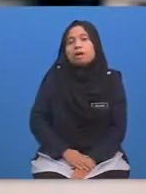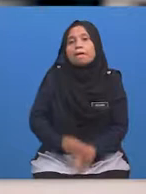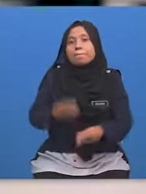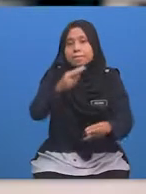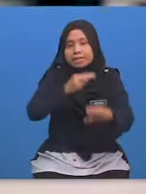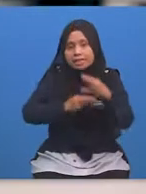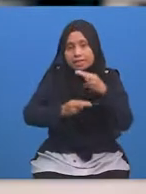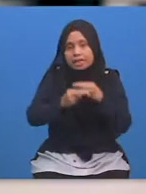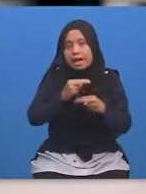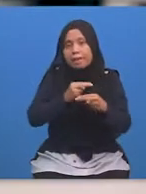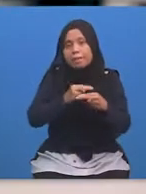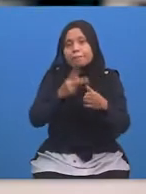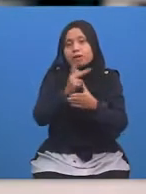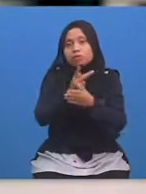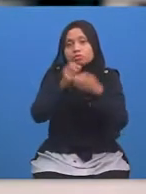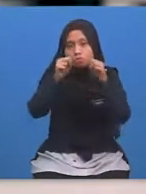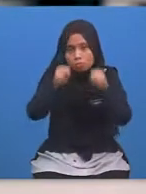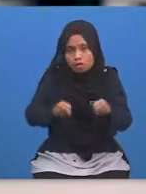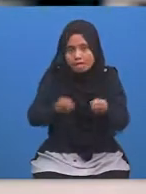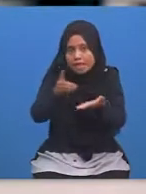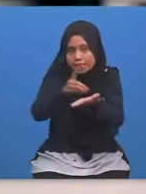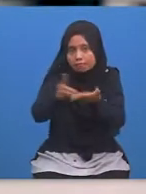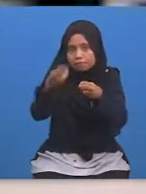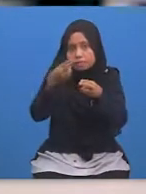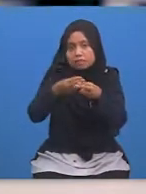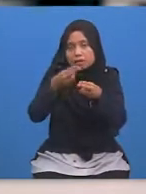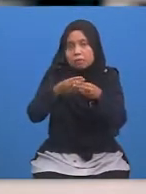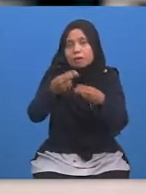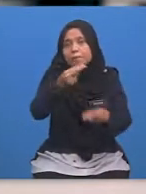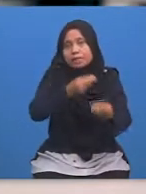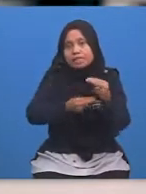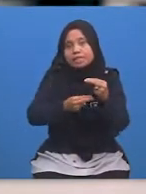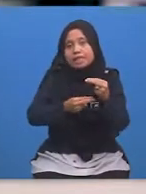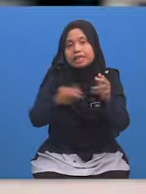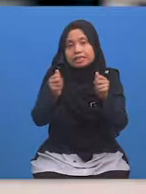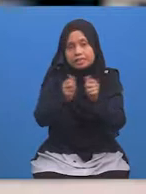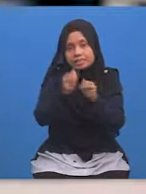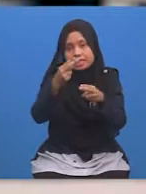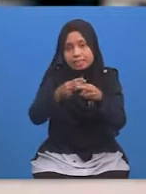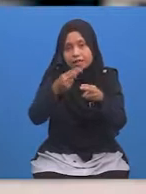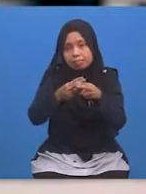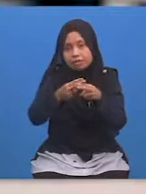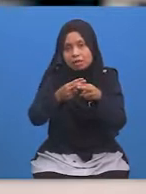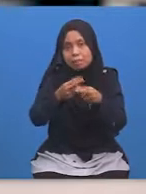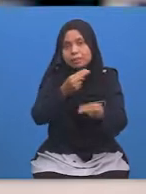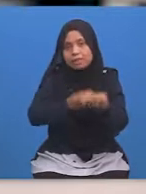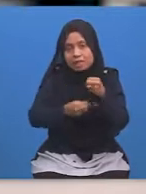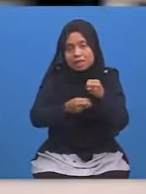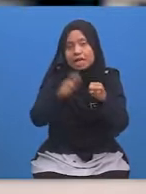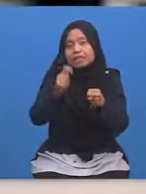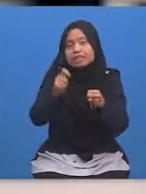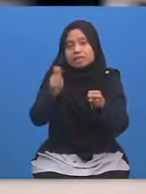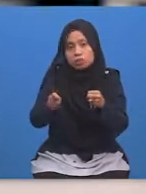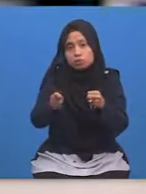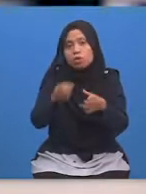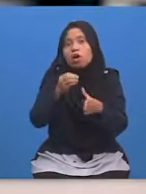Perniagaan perkongsian ini boleh mendaftar nama perniagaan dengan nama perniagaan tertentu